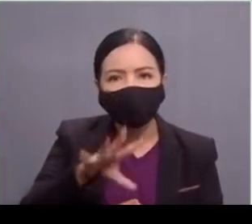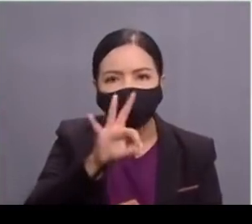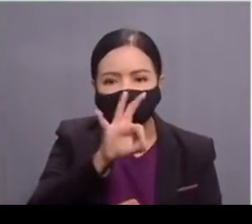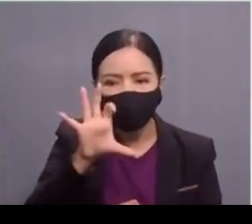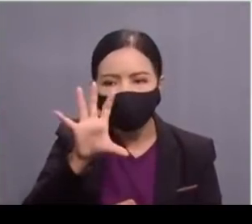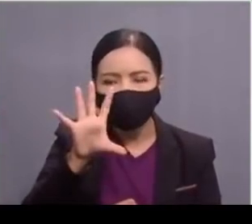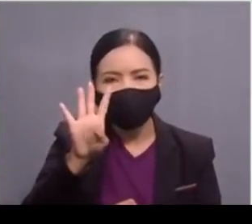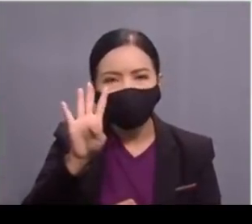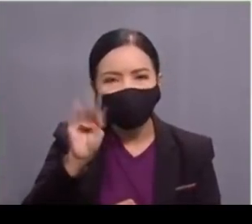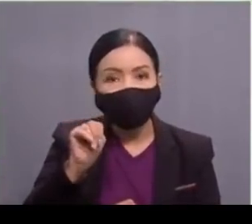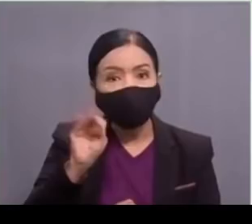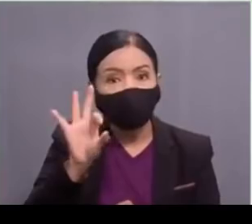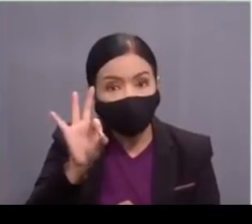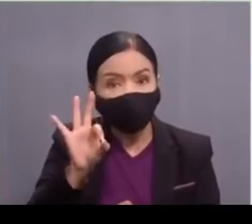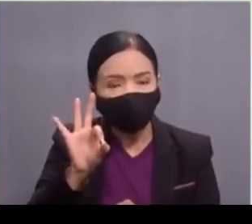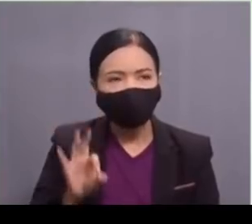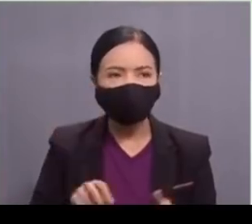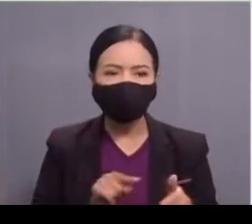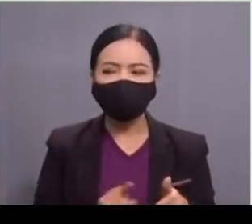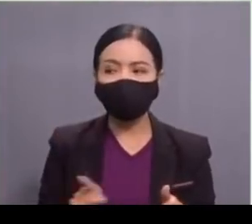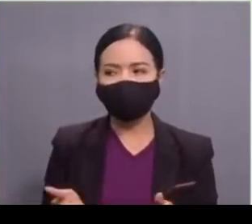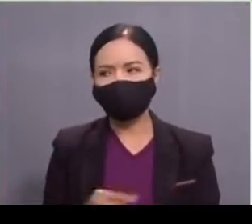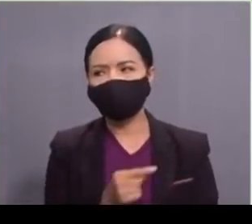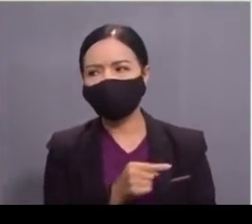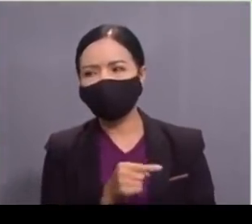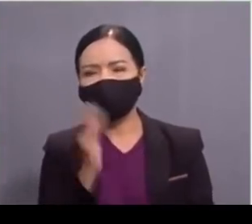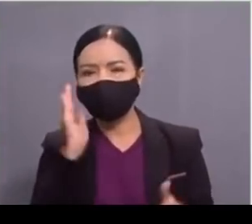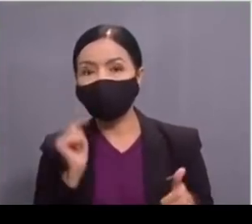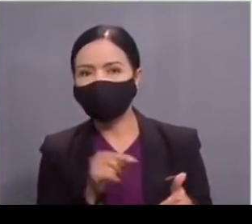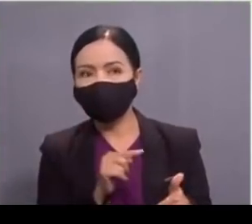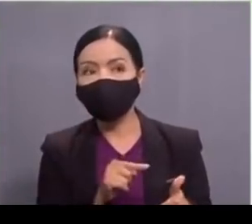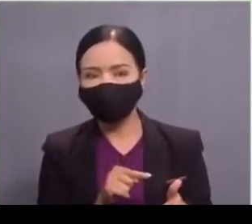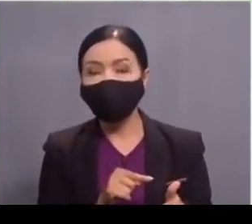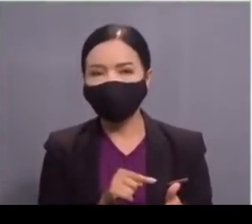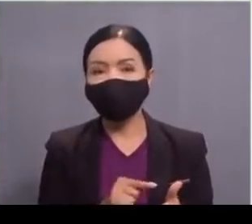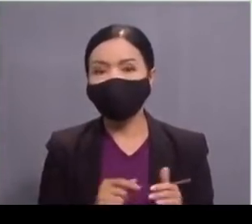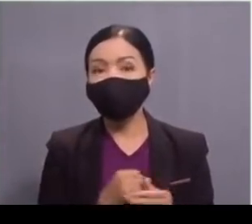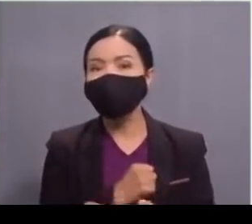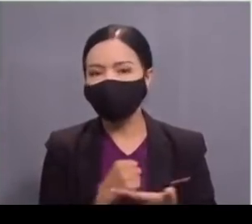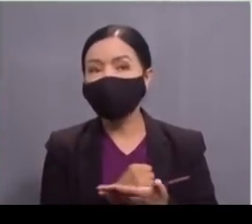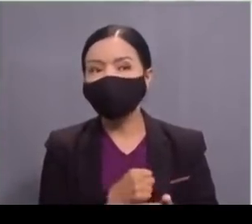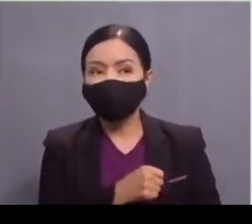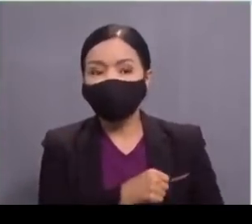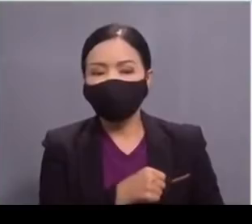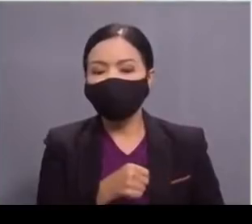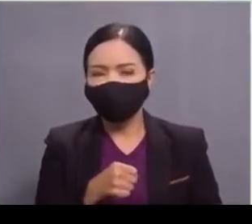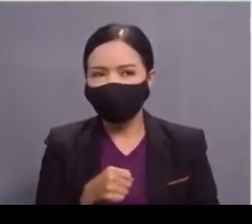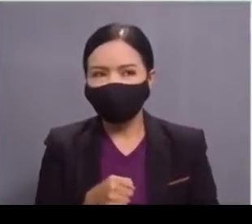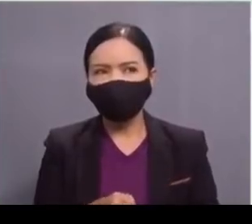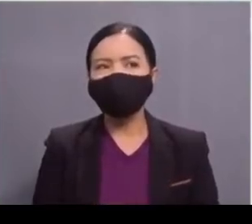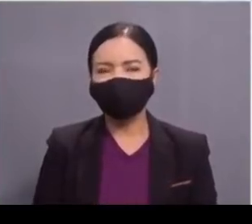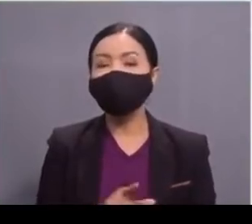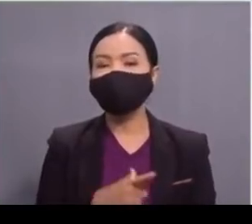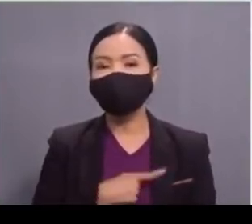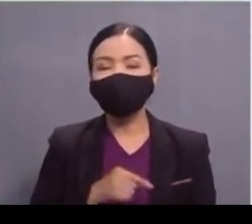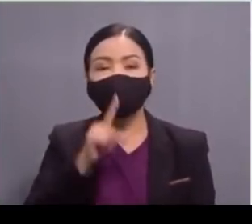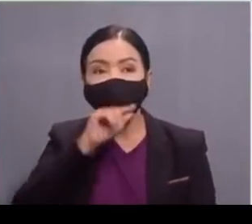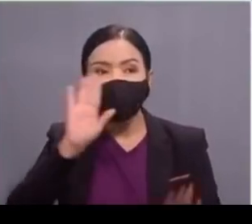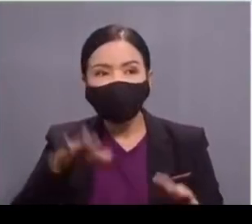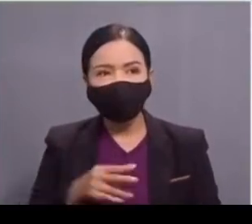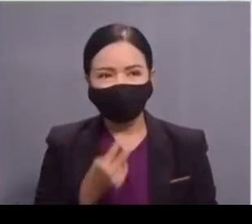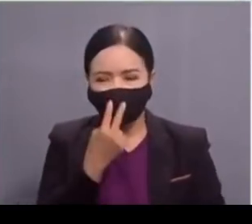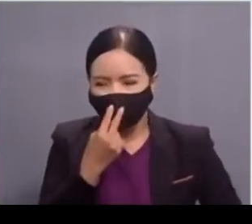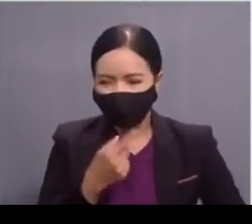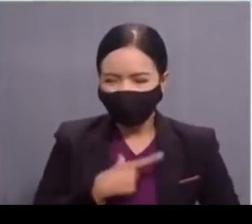3,949 เม็ดสายลับเขารายงานว่านายคนนี้นายพงศธรเนี่ยจะมาส่งยาเสพติดและด้วยความที่ชอบนกแหมเห็นนกไม่ได้